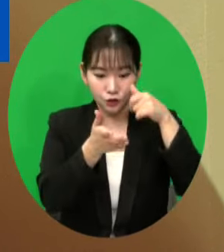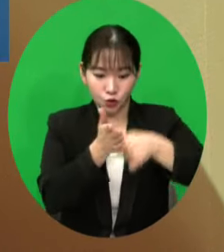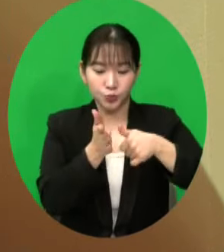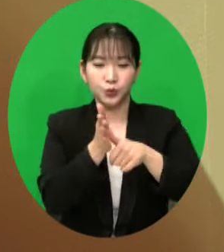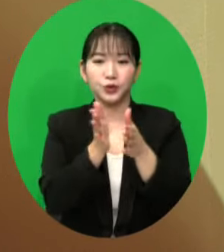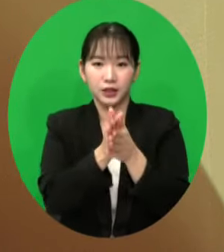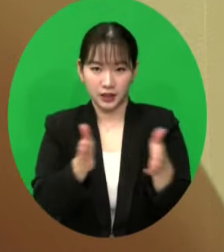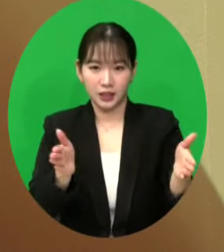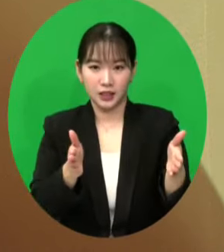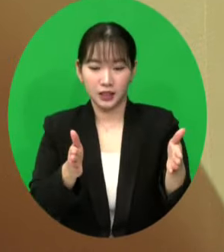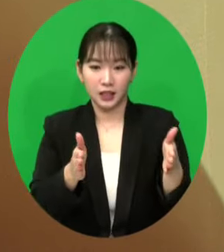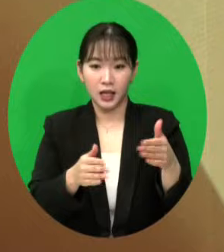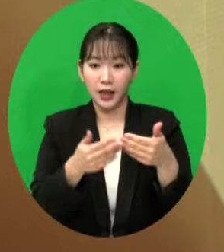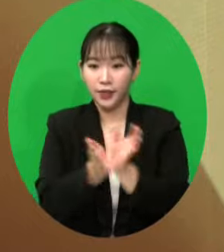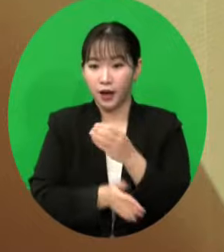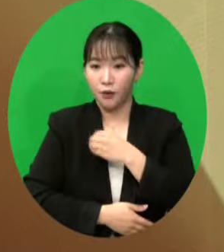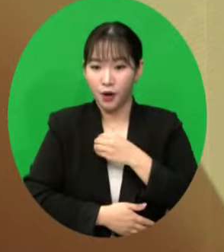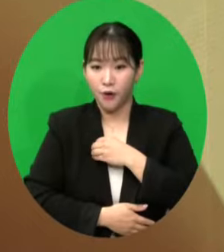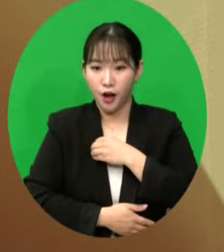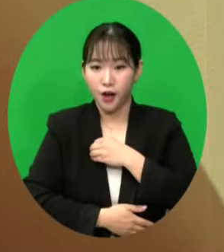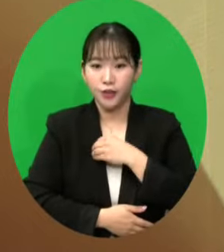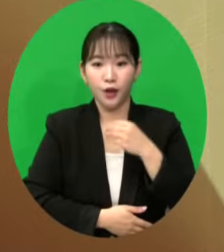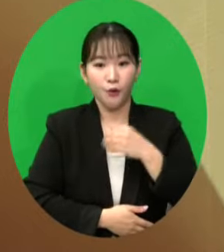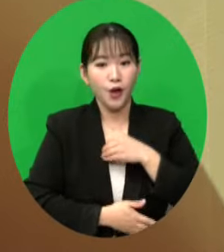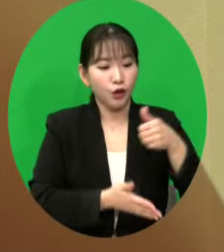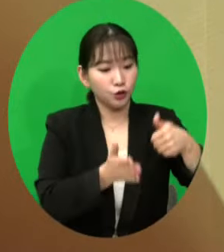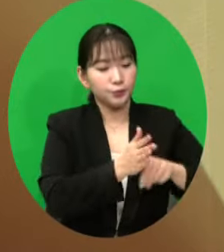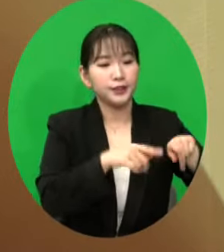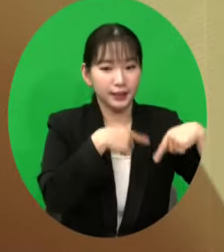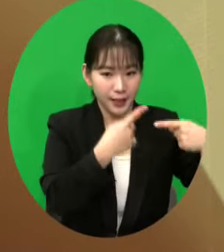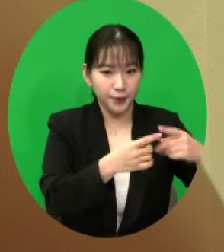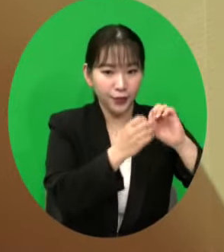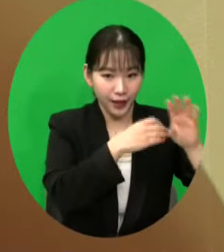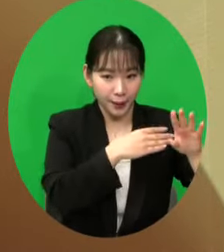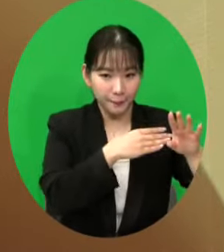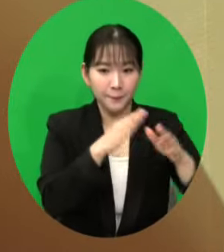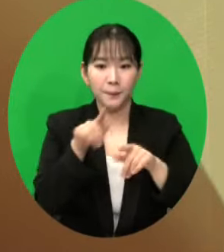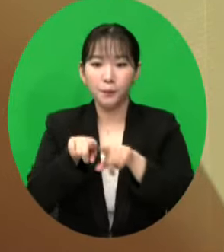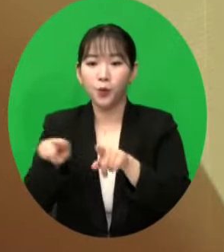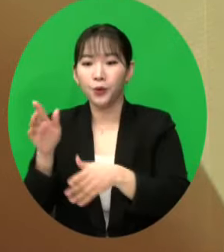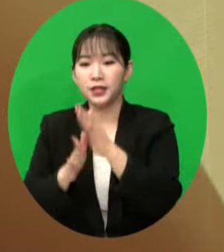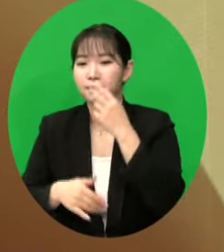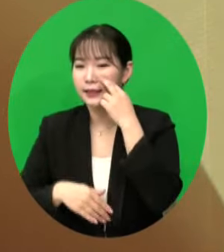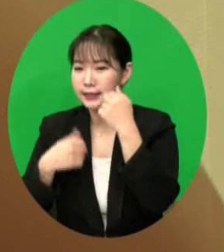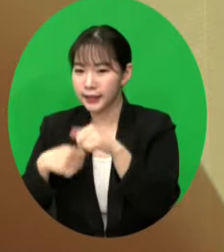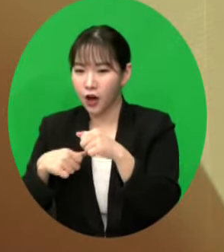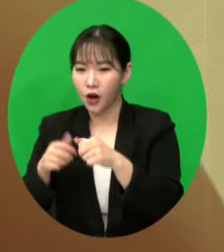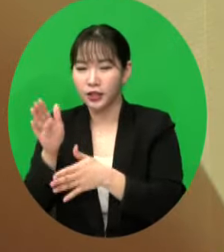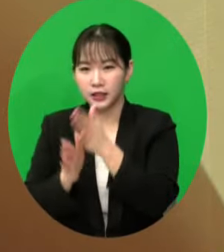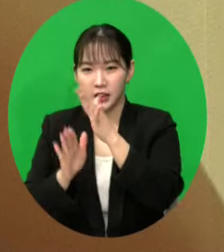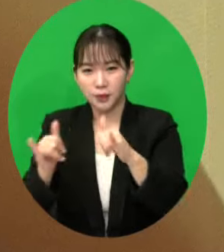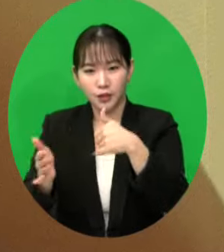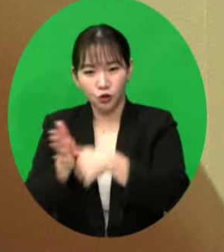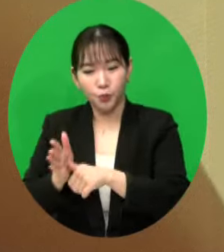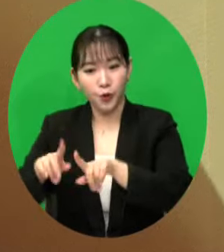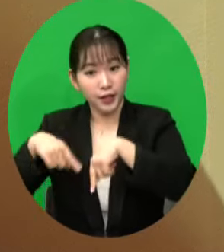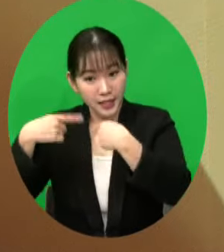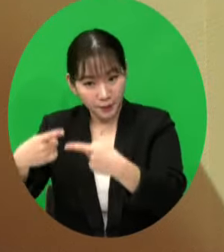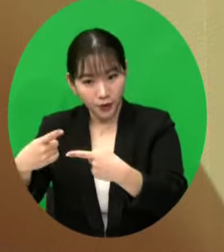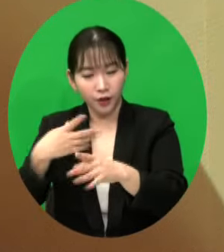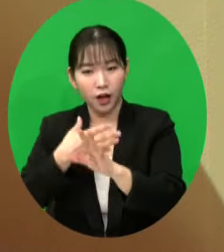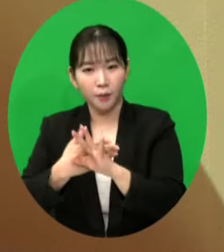진행하는데요. 권리당원이 당원 투표에도 참여하고 일반 시민인 것처럼 속여 시민 투표에도